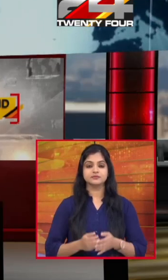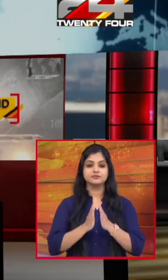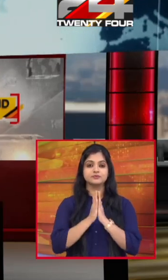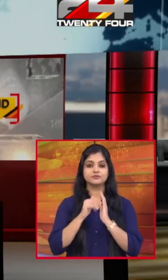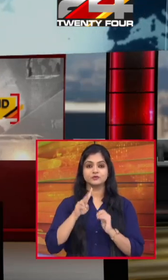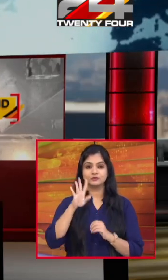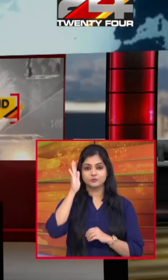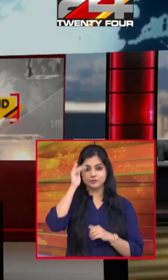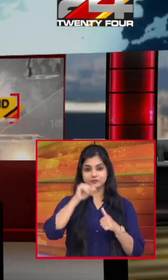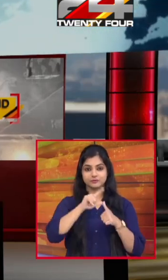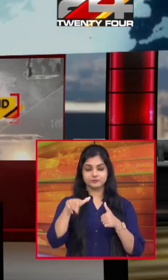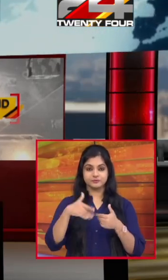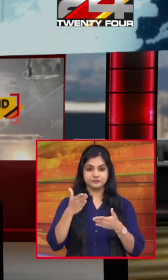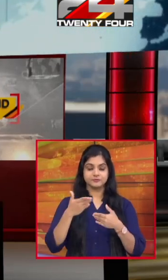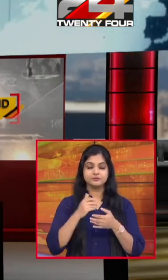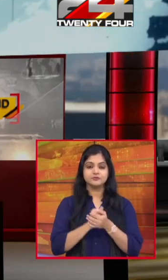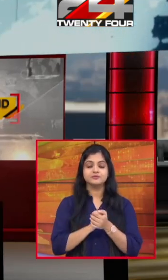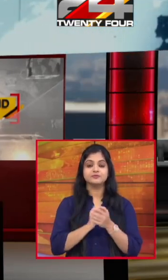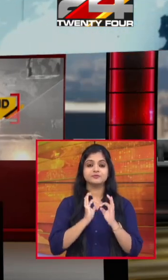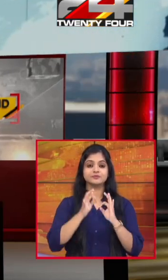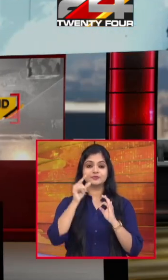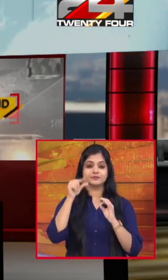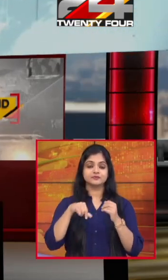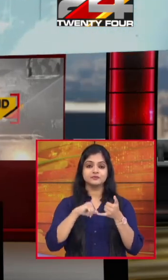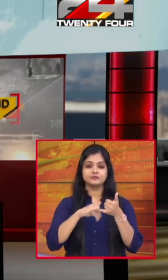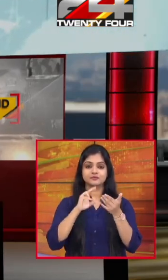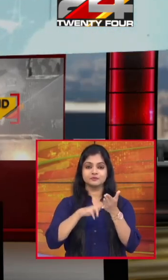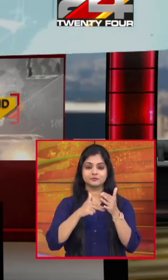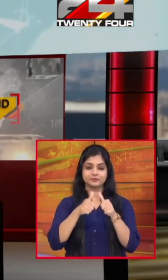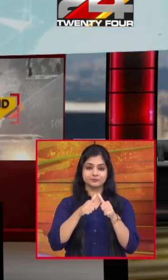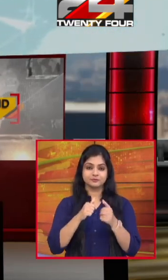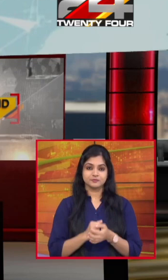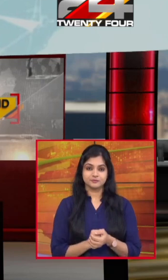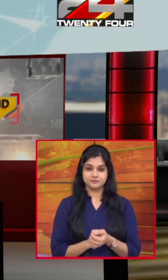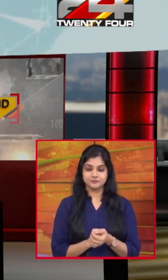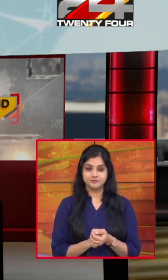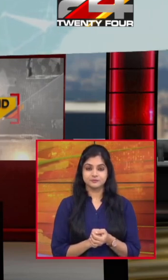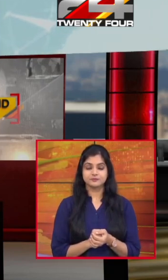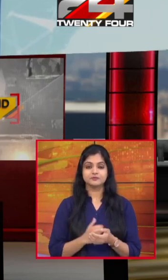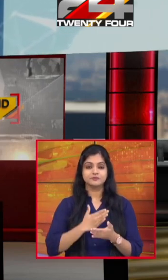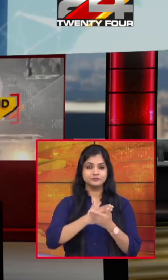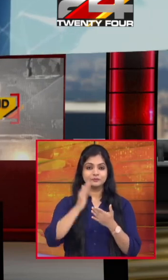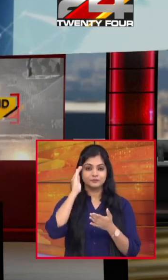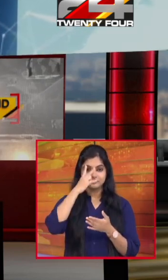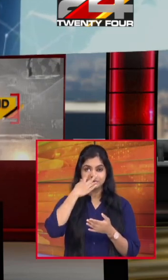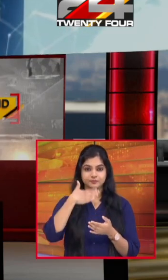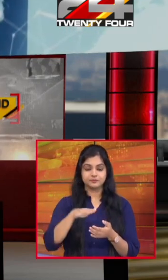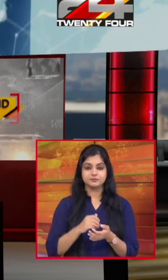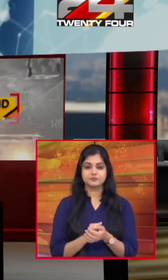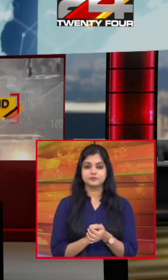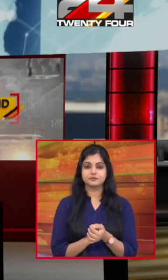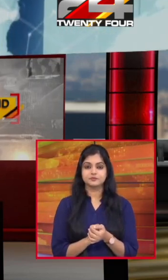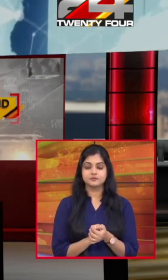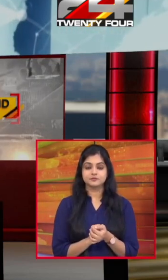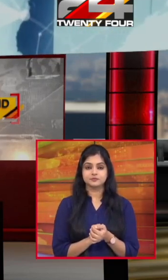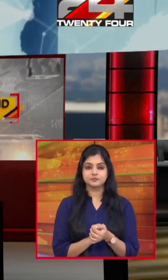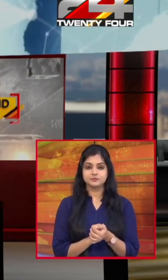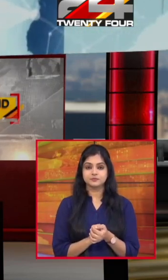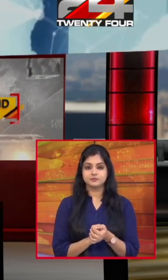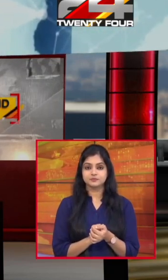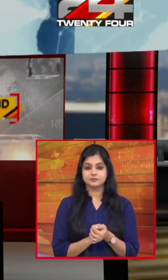നമസ്കാരം. 24 റൗണ്ടപ്പിലേക്ക് ഞാൻ വിനീത വിജി. കേൾവി പരിമിതരെ സഹായിക്കാൻ എനിക്കൊപ്പം സോന ജെറിയുമുണ്ട്. ഈ മണിക്കൂറിൽ ഏറ്റവും പ്രധാനപ്പെട്ട വാർത്തകൾ നോക്കാം